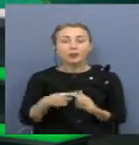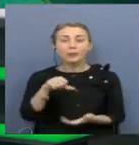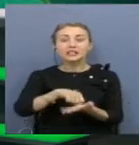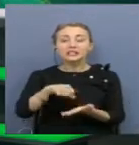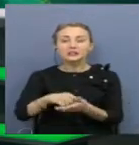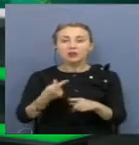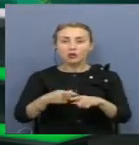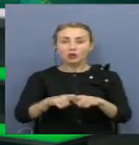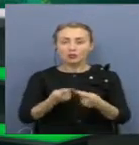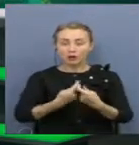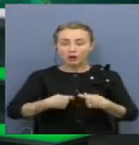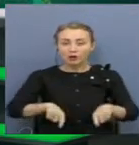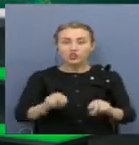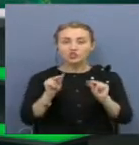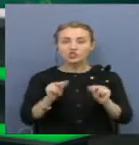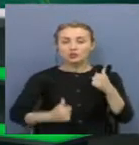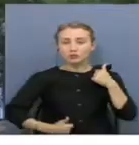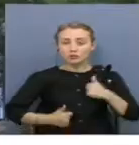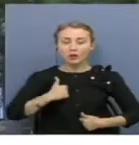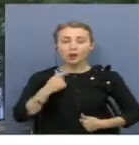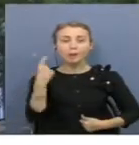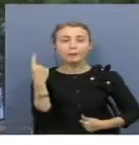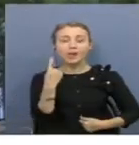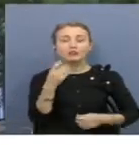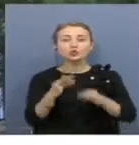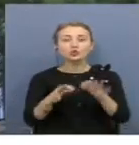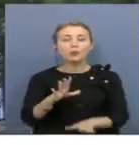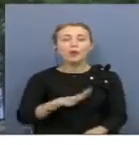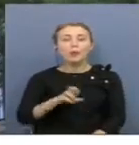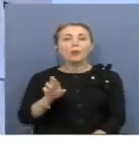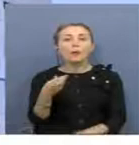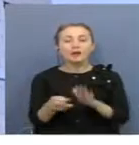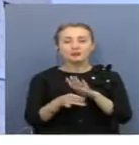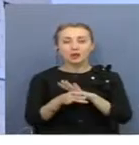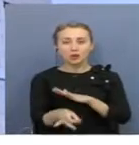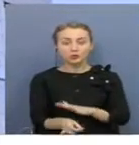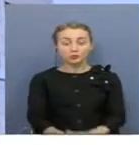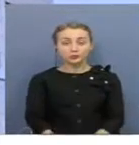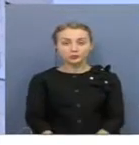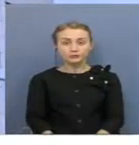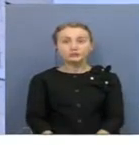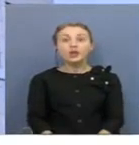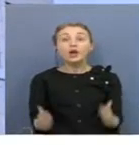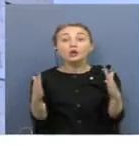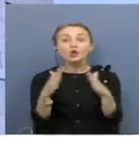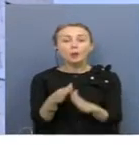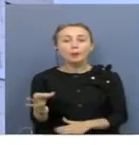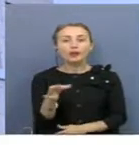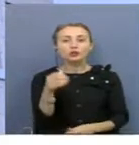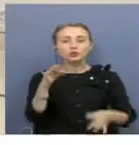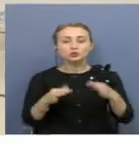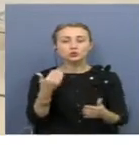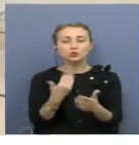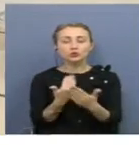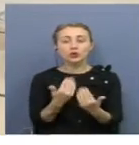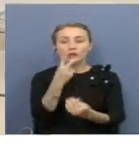Бурабай аудандық сотында өтті. Тоғыз талапкердің әрқайсысы ЕГВА куәгерлерінің ар намыстары мен қадір қасиетін